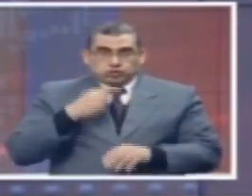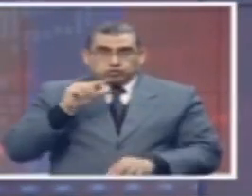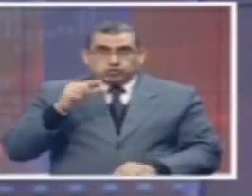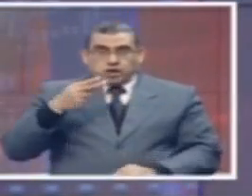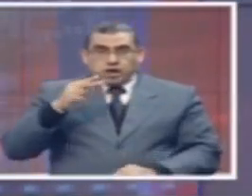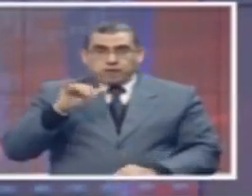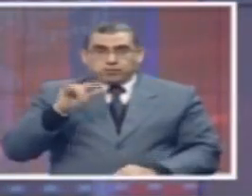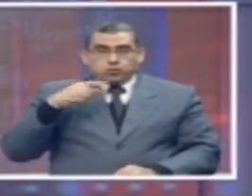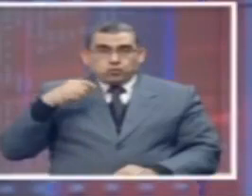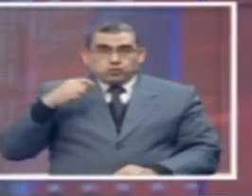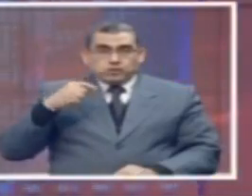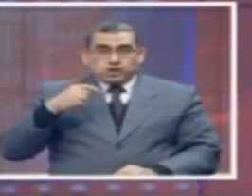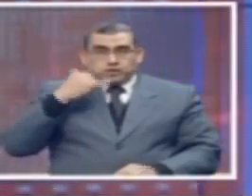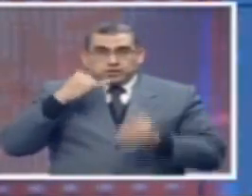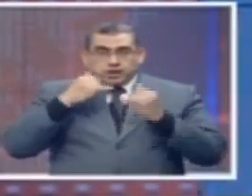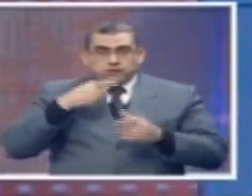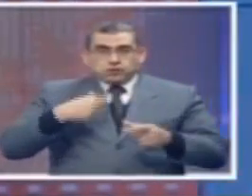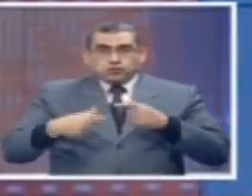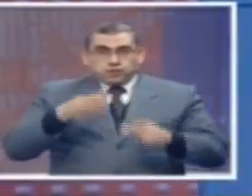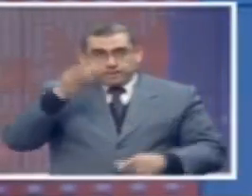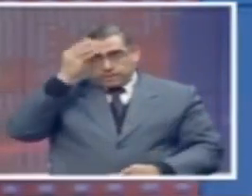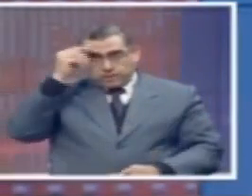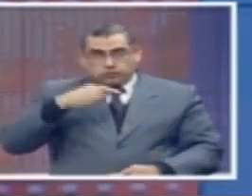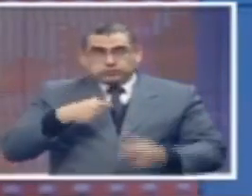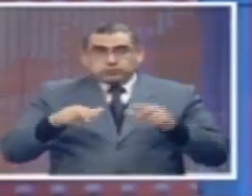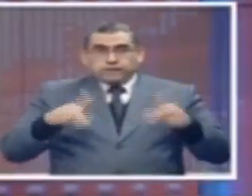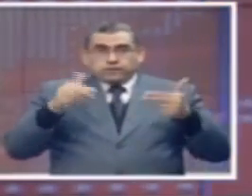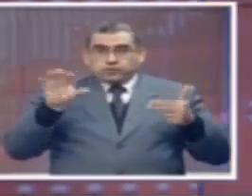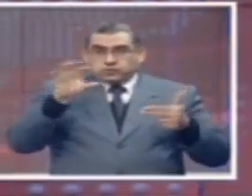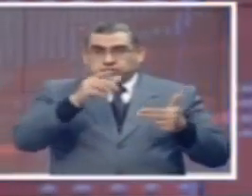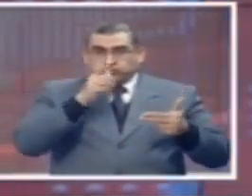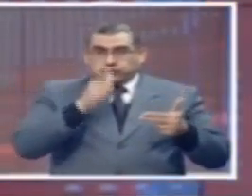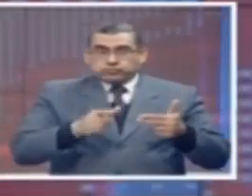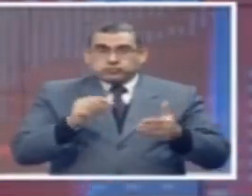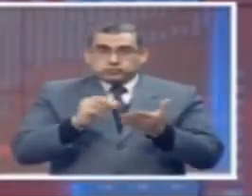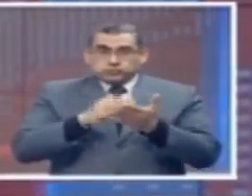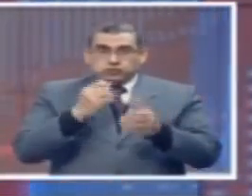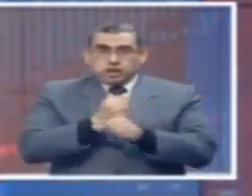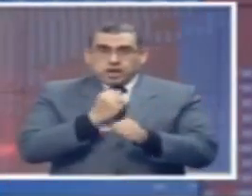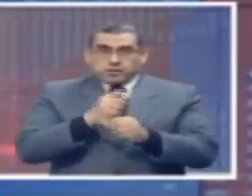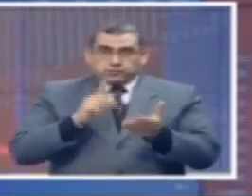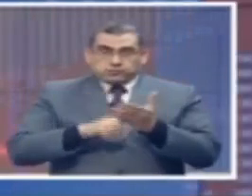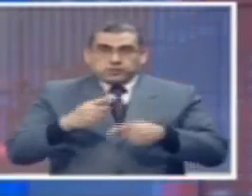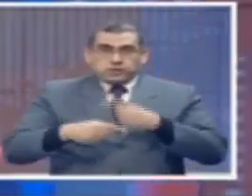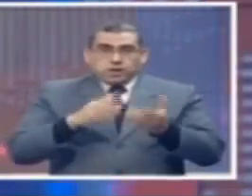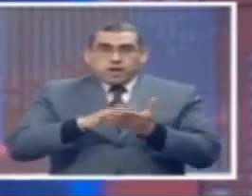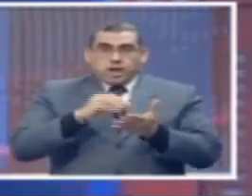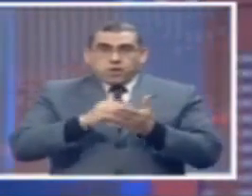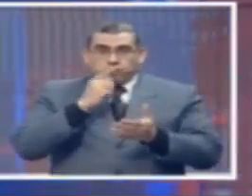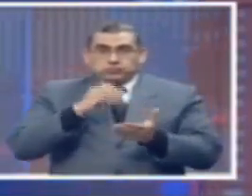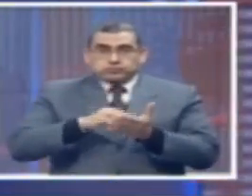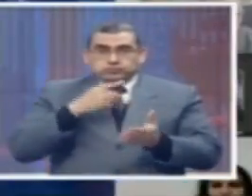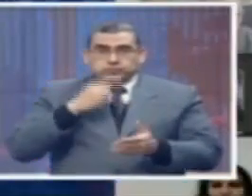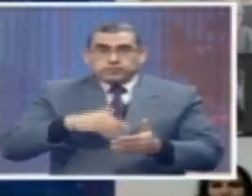طلعت وزير الاتصالات وتكنولوجيا المعلومات عبر تقنية الفيديو كونفرنس فعاليات إطلاق الدورة الأولى من